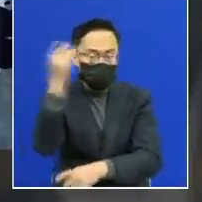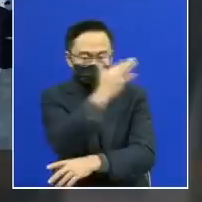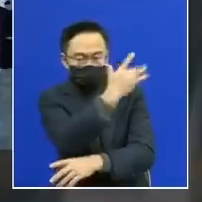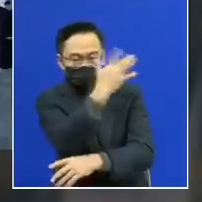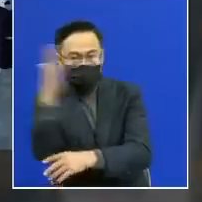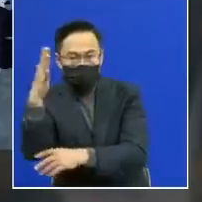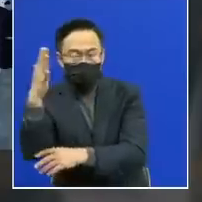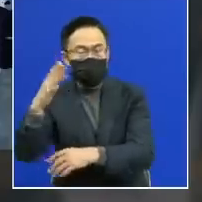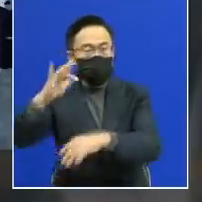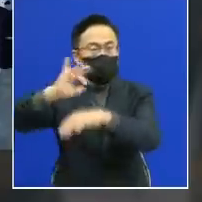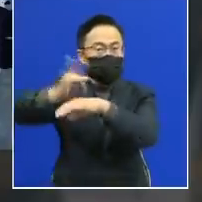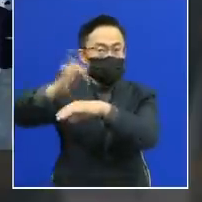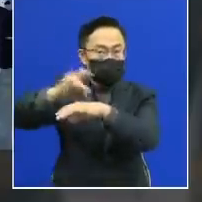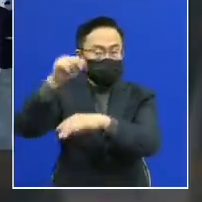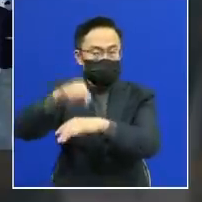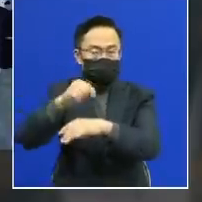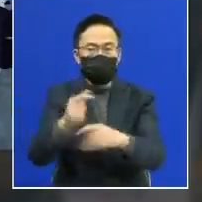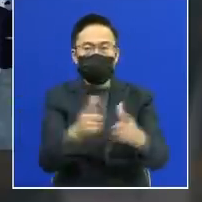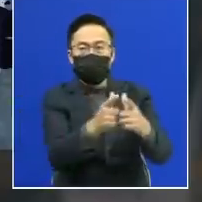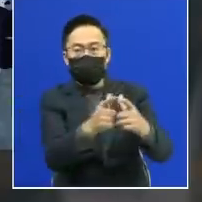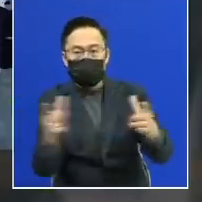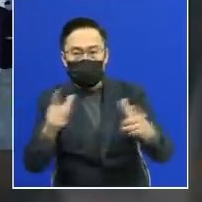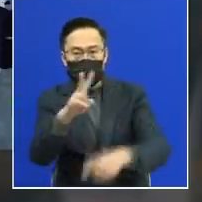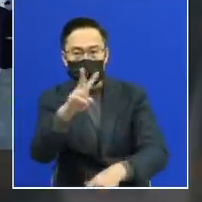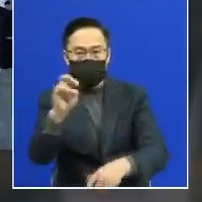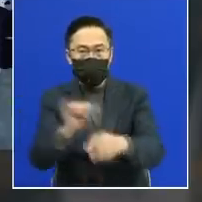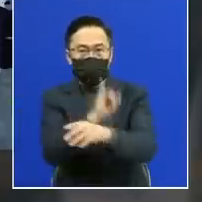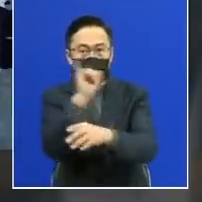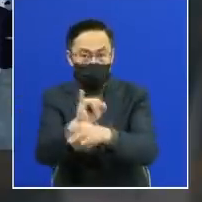ำผักหนามทั้งหมด200ไร่ฮะ